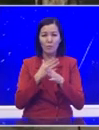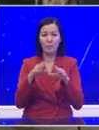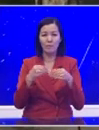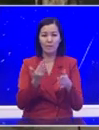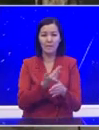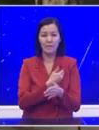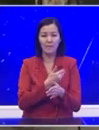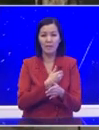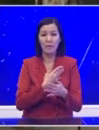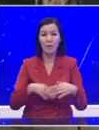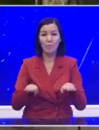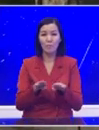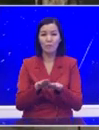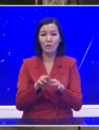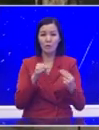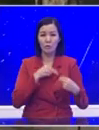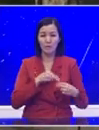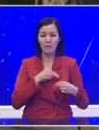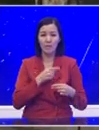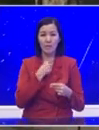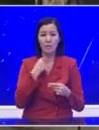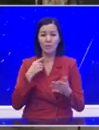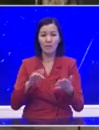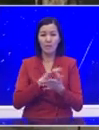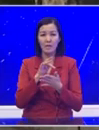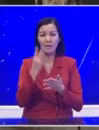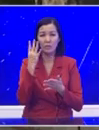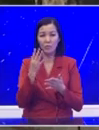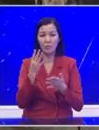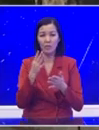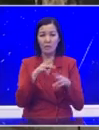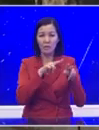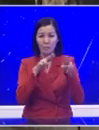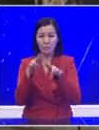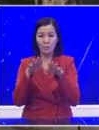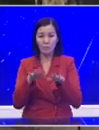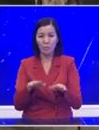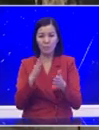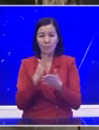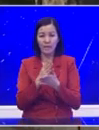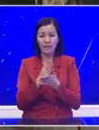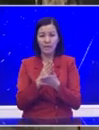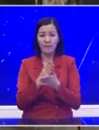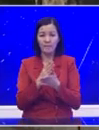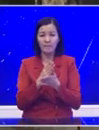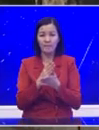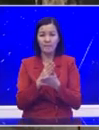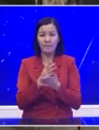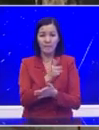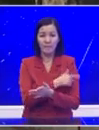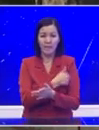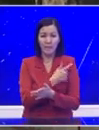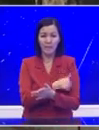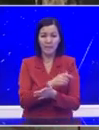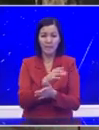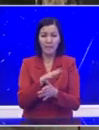жұмыстар біздің Талдықорған қаласының жан-жағында төрт постымыз бар ғой, санпостымыз. Сол санпостта да